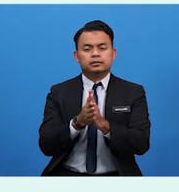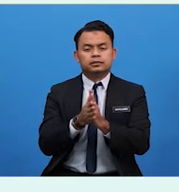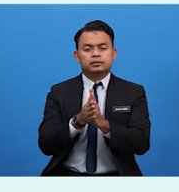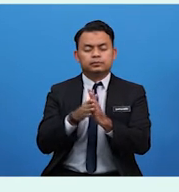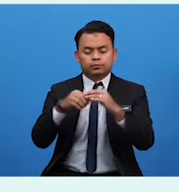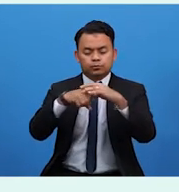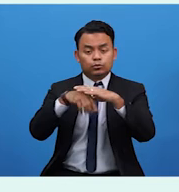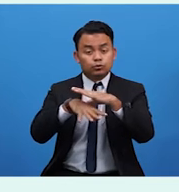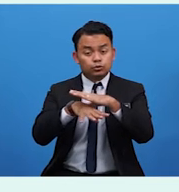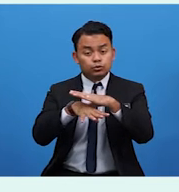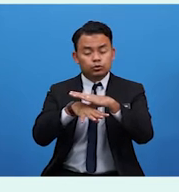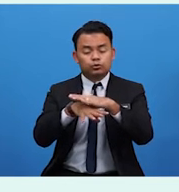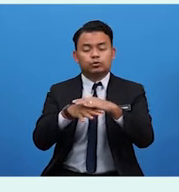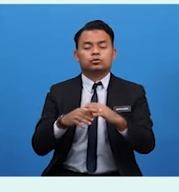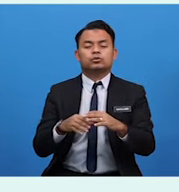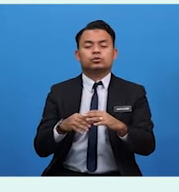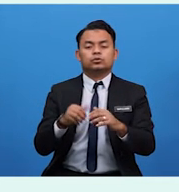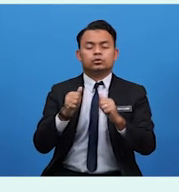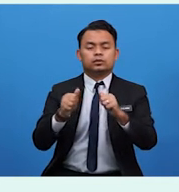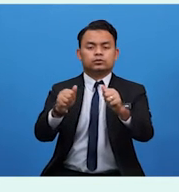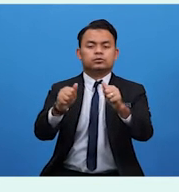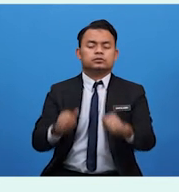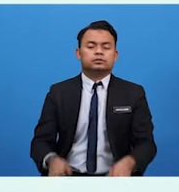badan logam perkakasan elektrik.